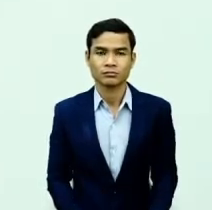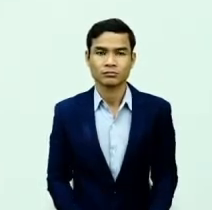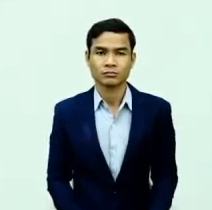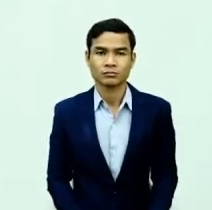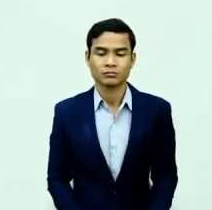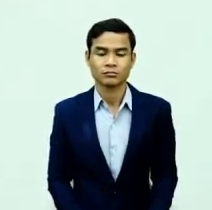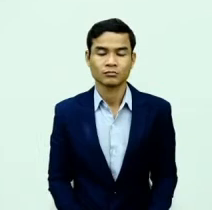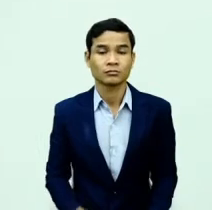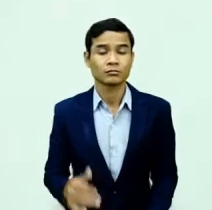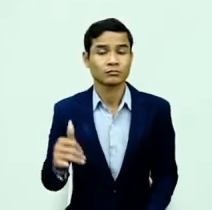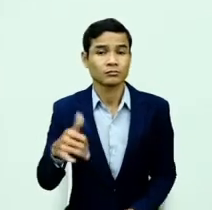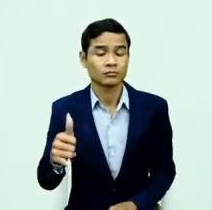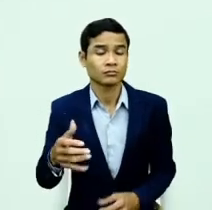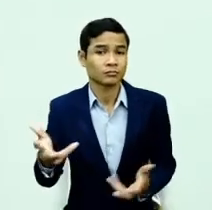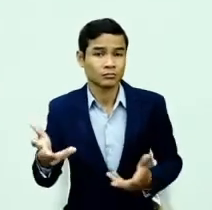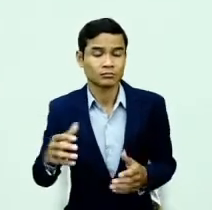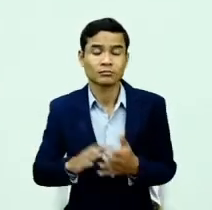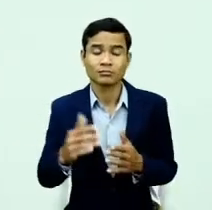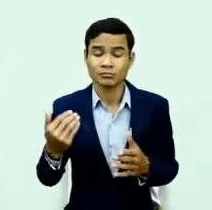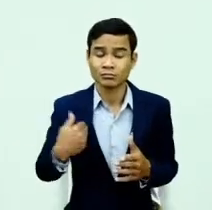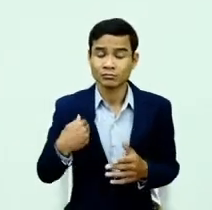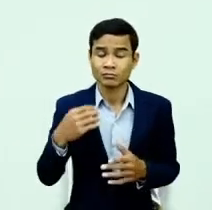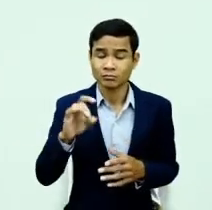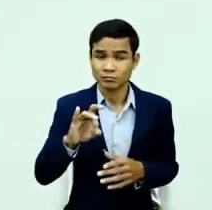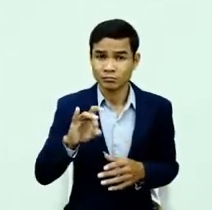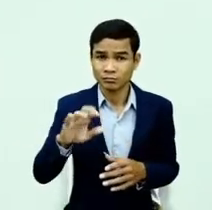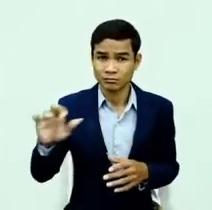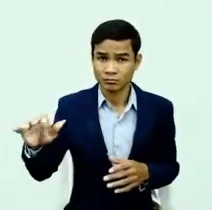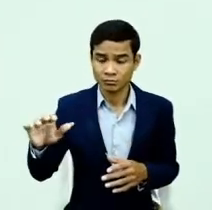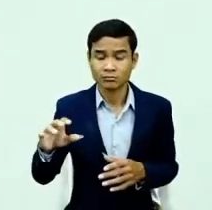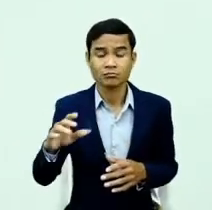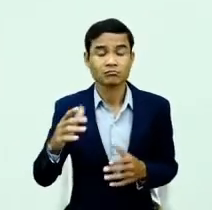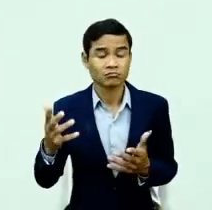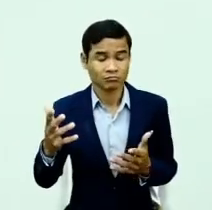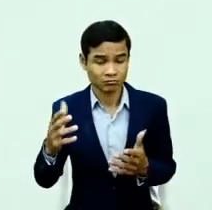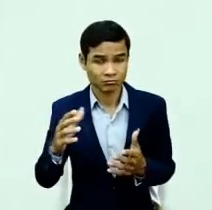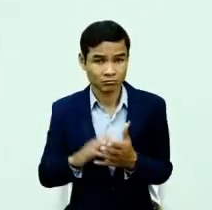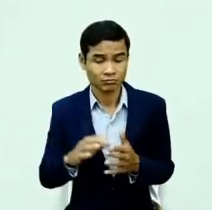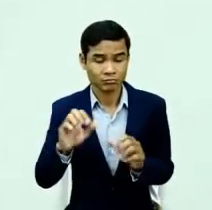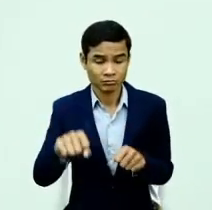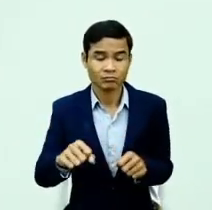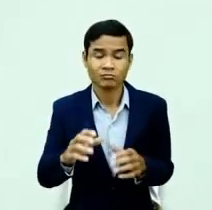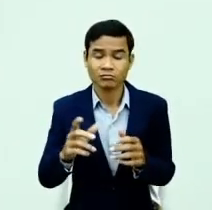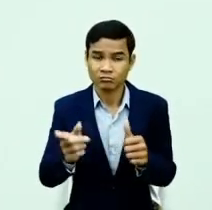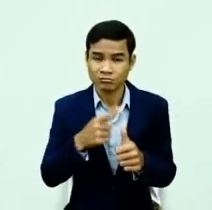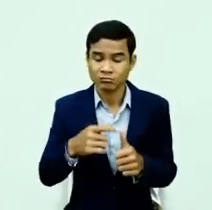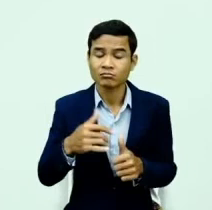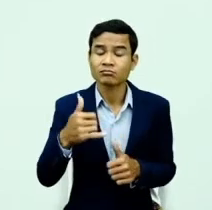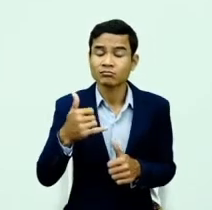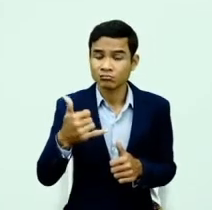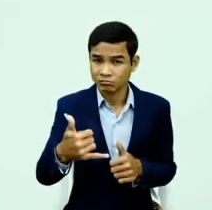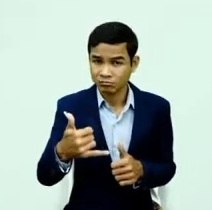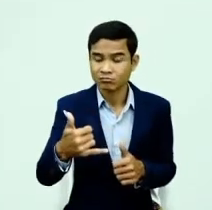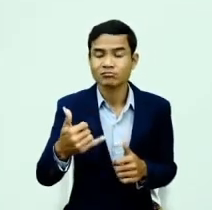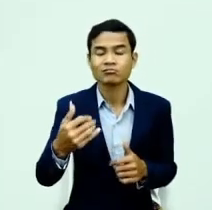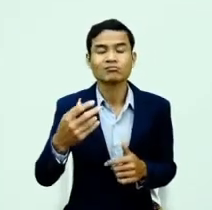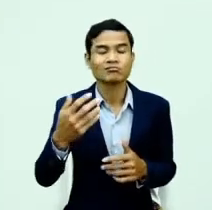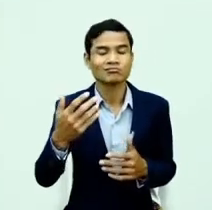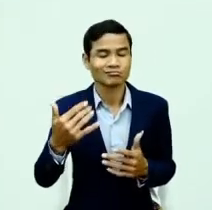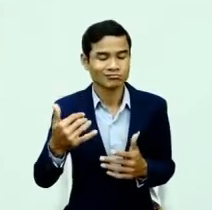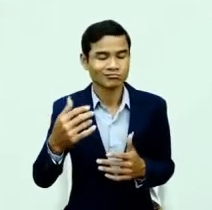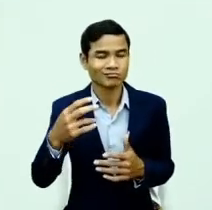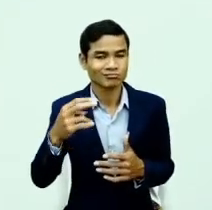rư tê miên ạ xó đăng ta khăn mốc sạc bình tù ấy con nó hả bà tọa mà tiết miên ấy